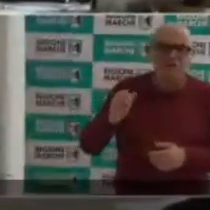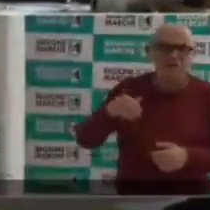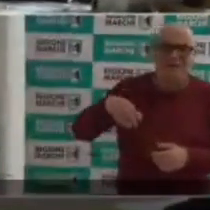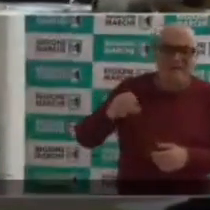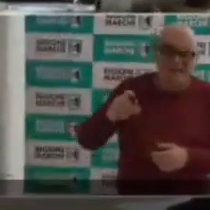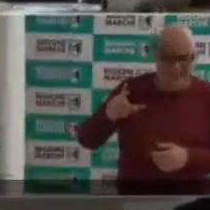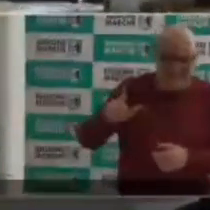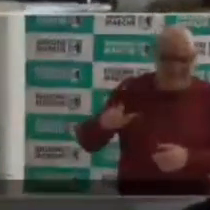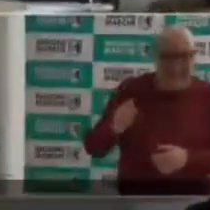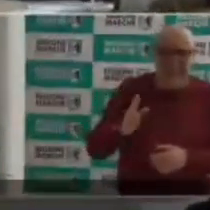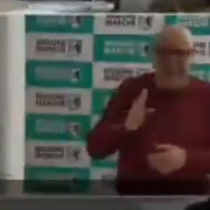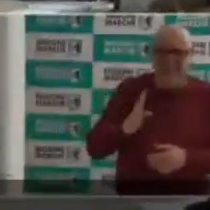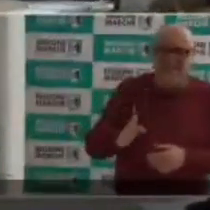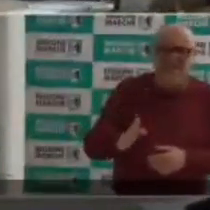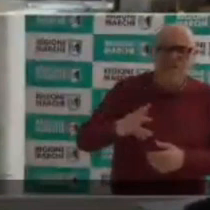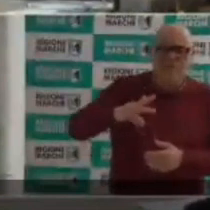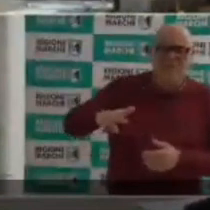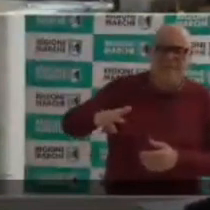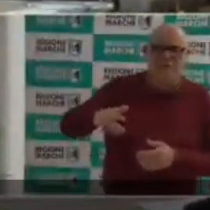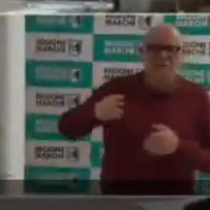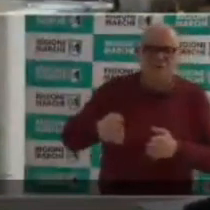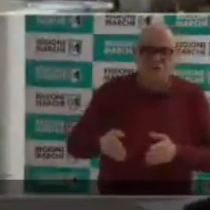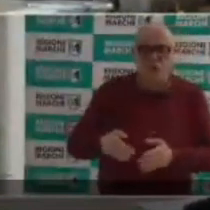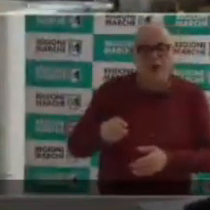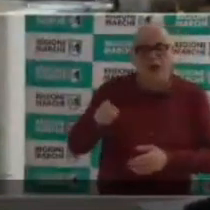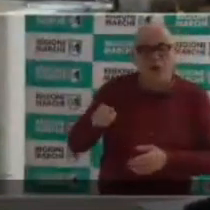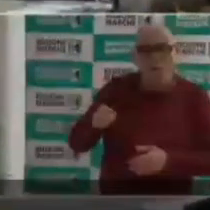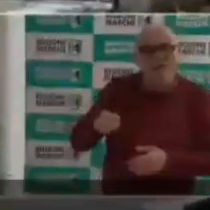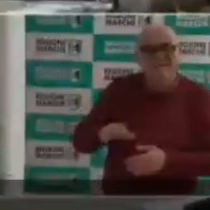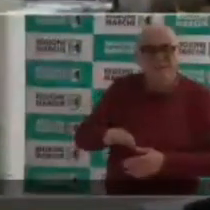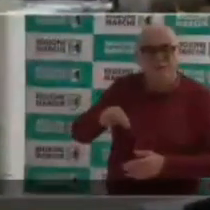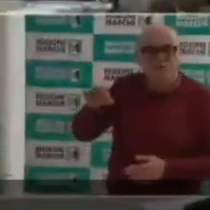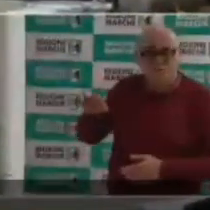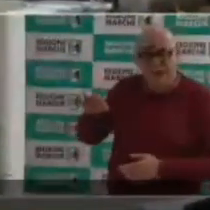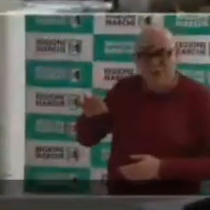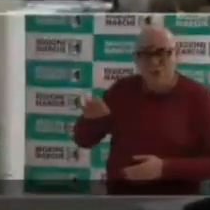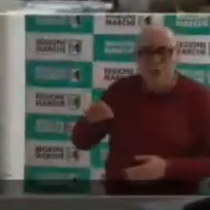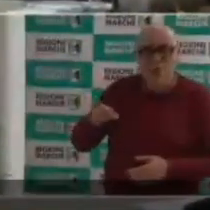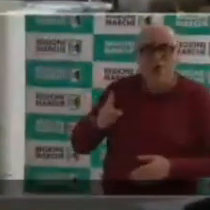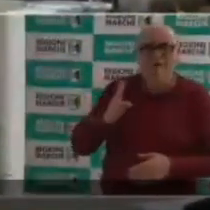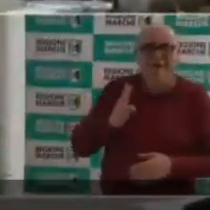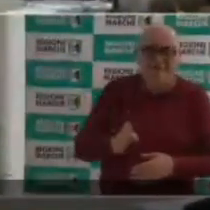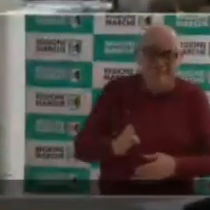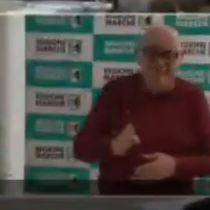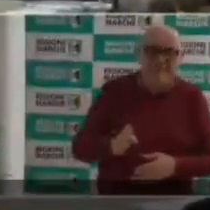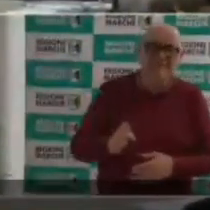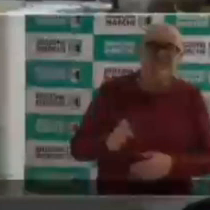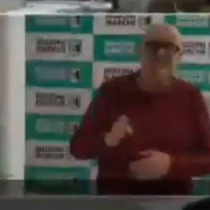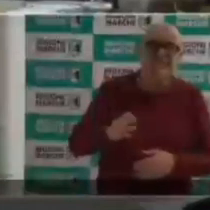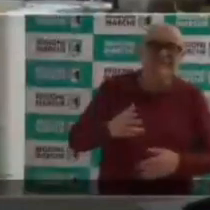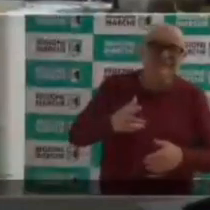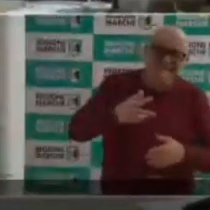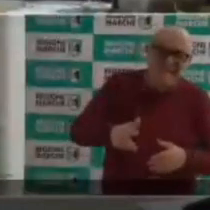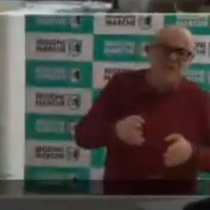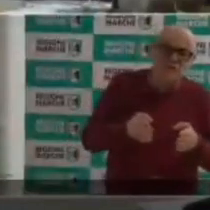quanto riguarda il PNRR di tutto il centro Italia, cioè lui è stato nominato da qualche giorno, diciamo, riferimento del PNRR di tutto il centro